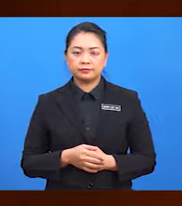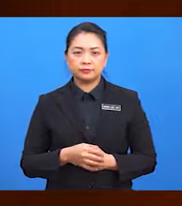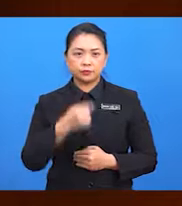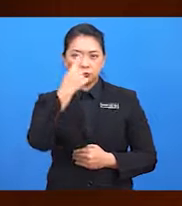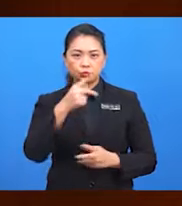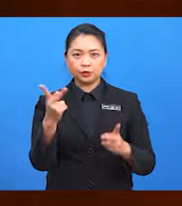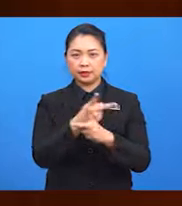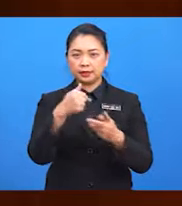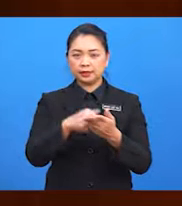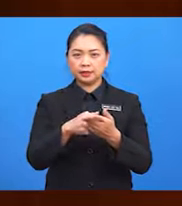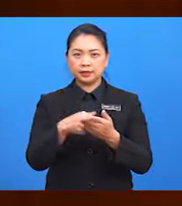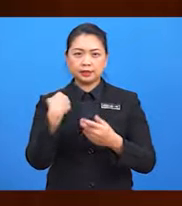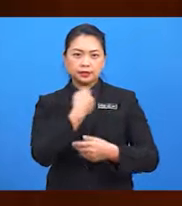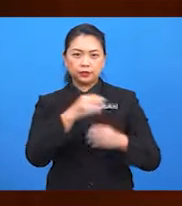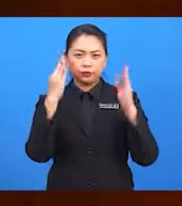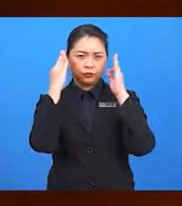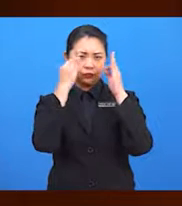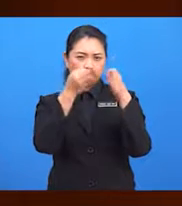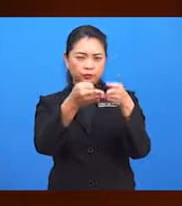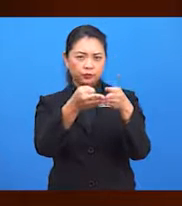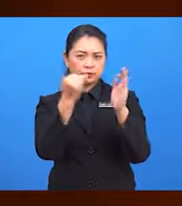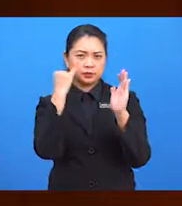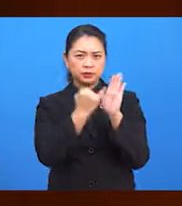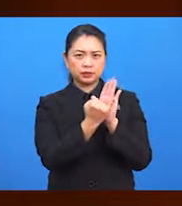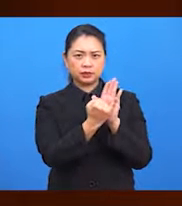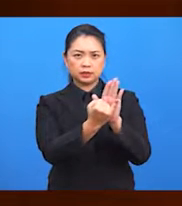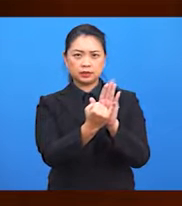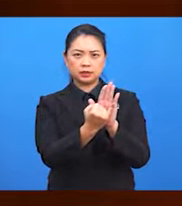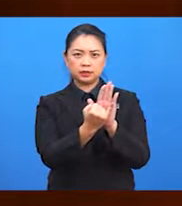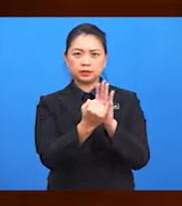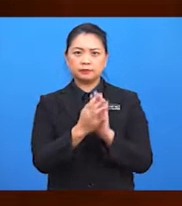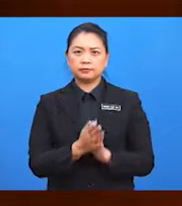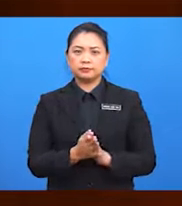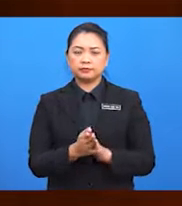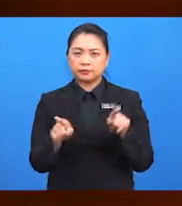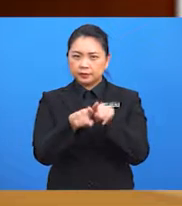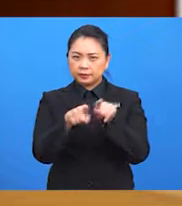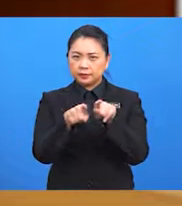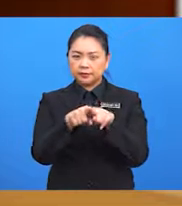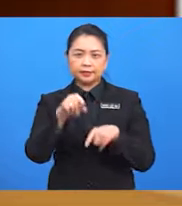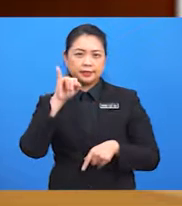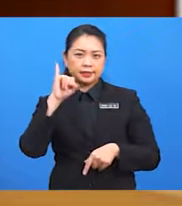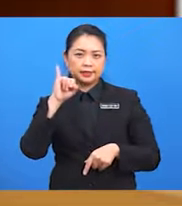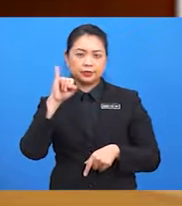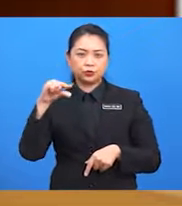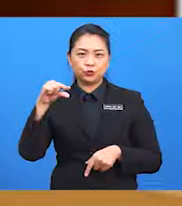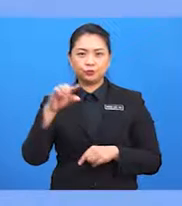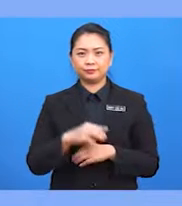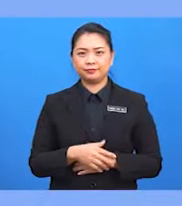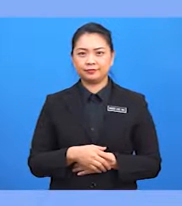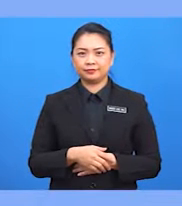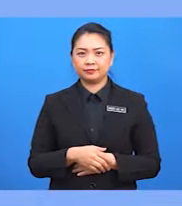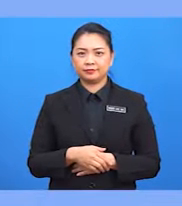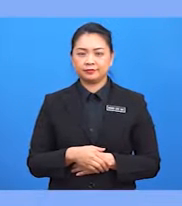Untuk kali ini, kita fokus dulu pada periklanan di media sosial popular seperti Instagram. Untuk pengetahuan